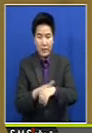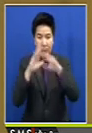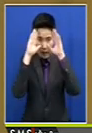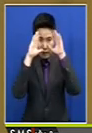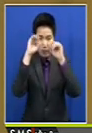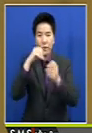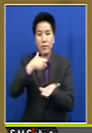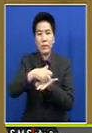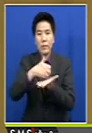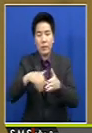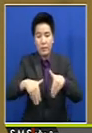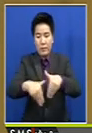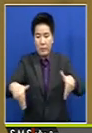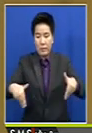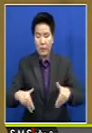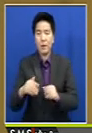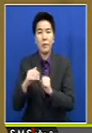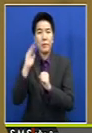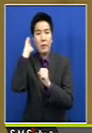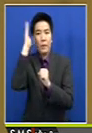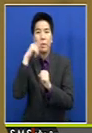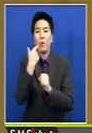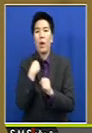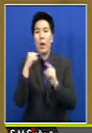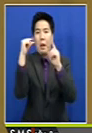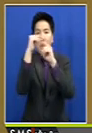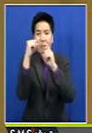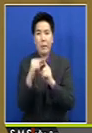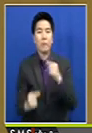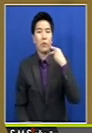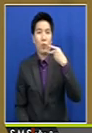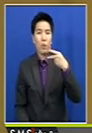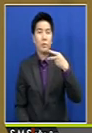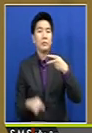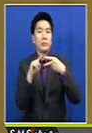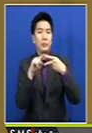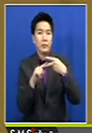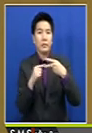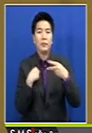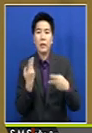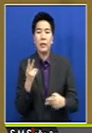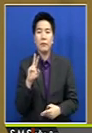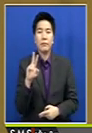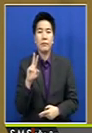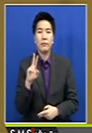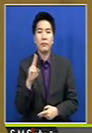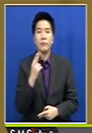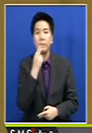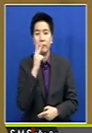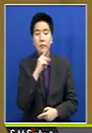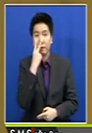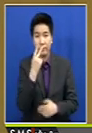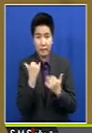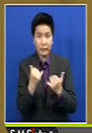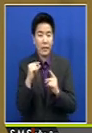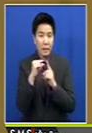ขึ้นพูดบนโพเดียมนะคะเขาบอกว่าขอพูด2คำสุดท้ายจากนั้นยก2นิ้วขึ้นปิดปากจะพูดอะไรเรา